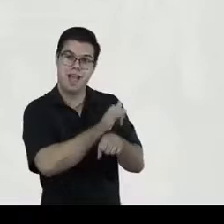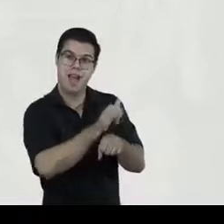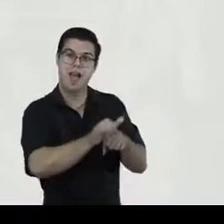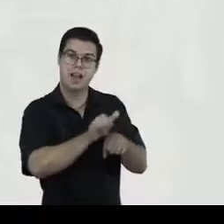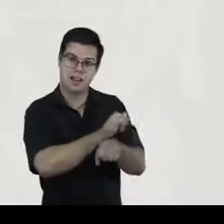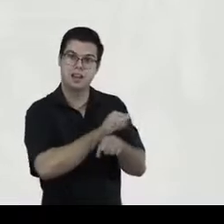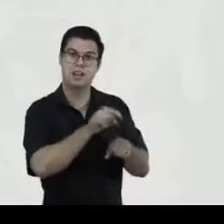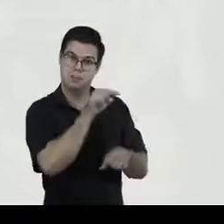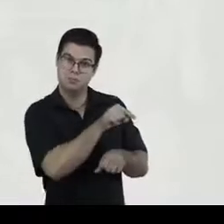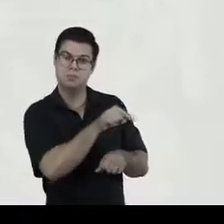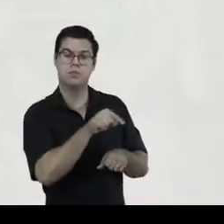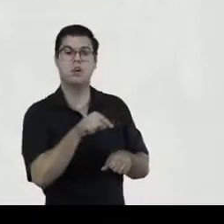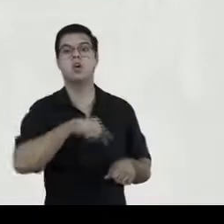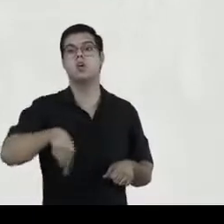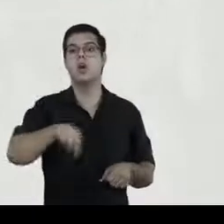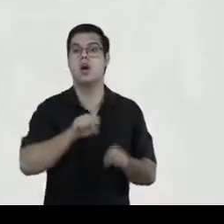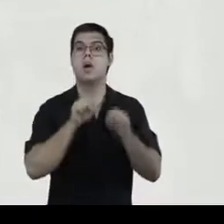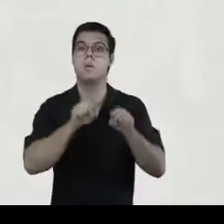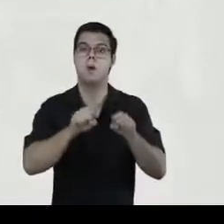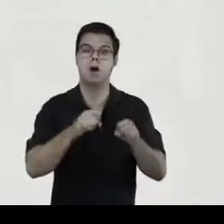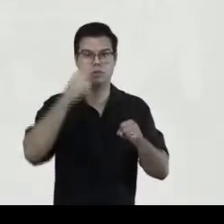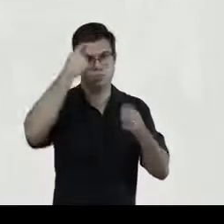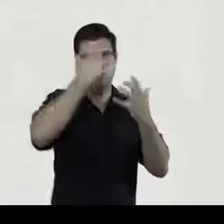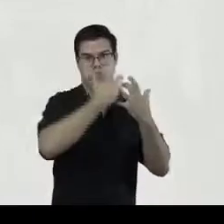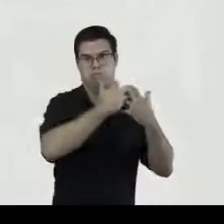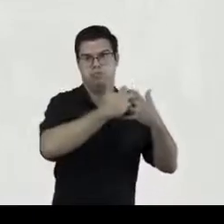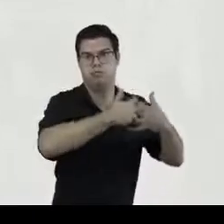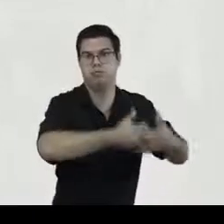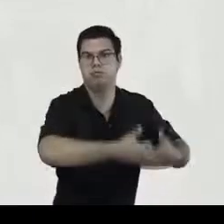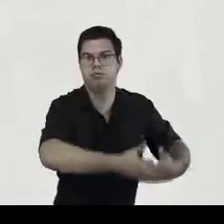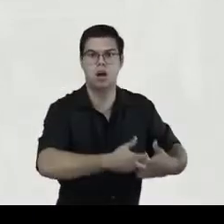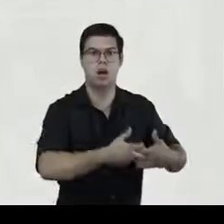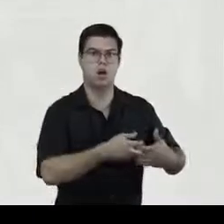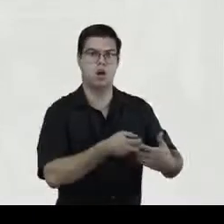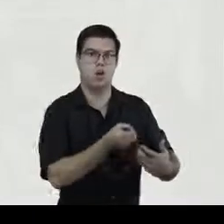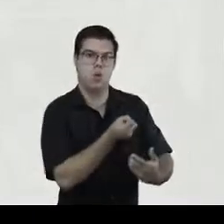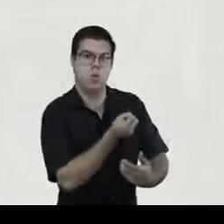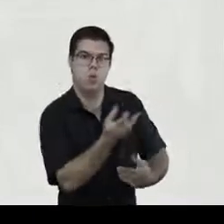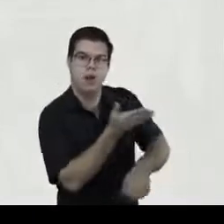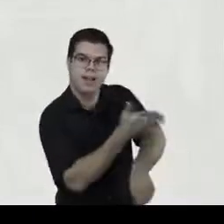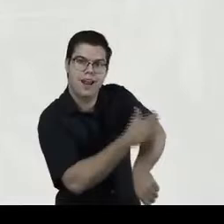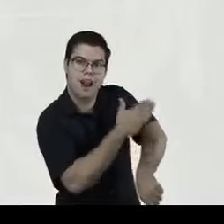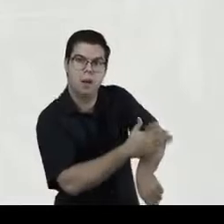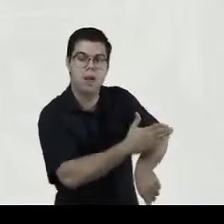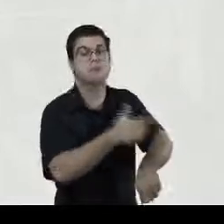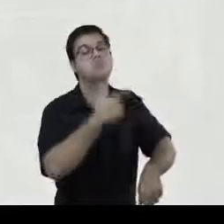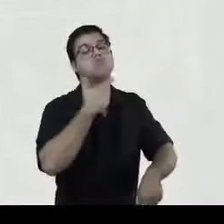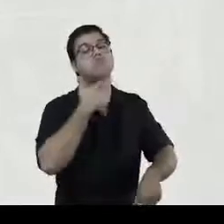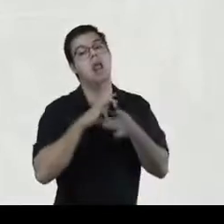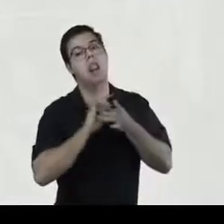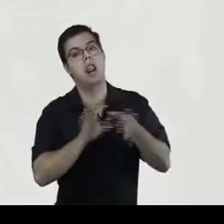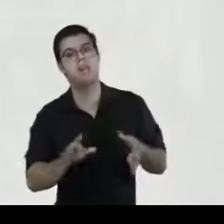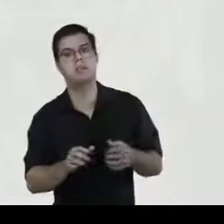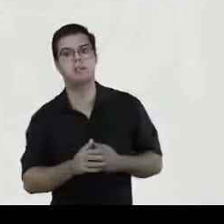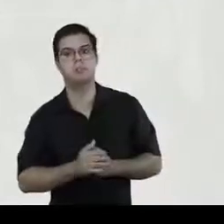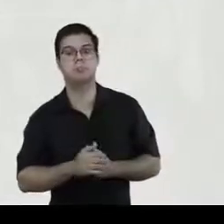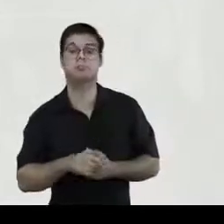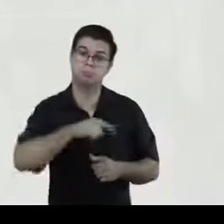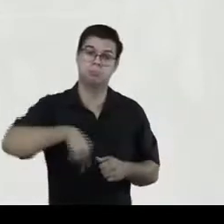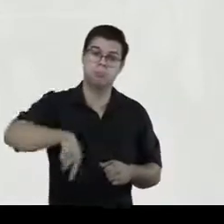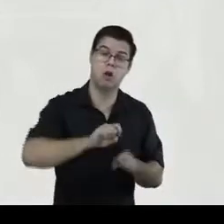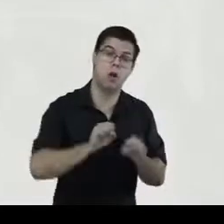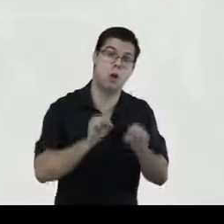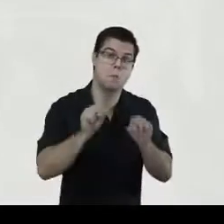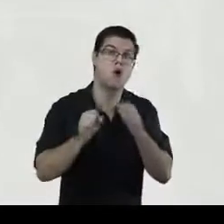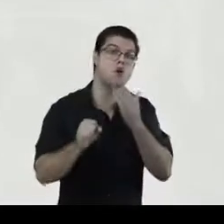bauen, wie man nur möchte und kann damit dem Computer vorgaukeln, dass er viel mehr von einem Text gesehen oder von einer